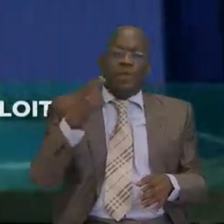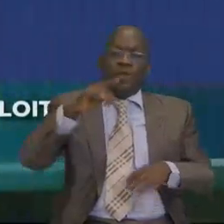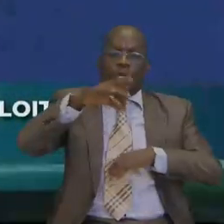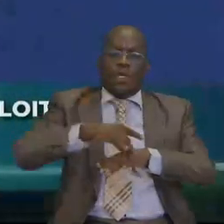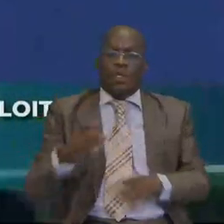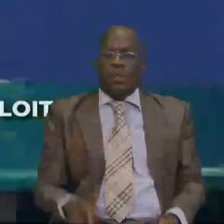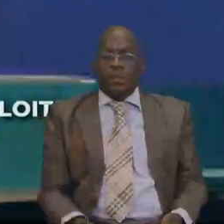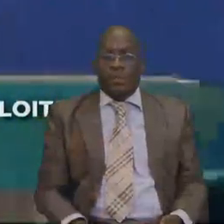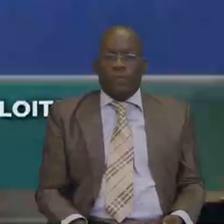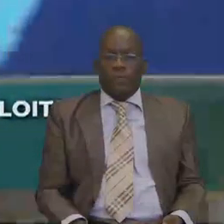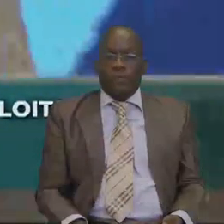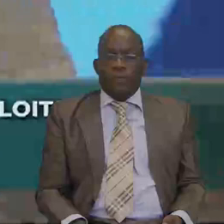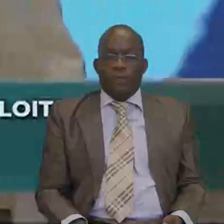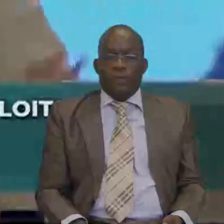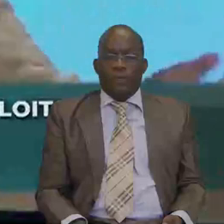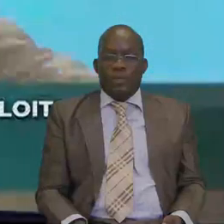terre.